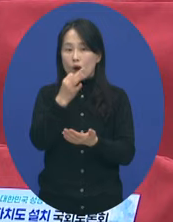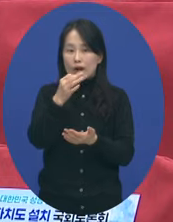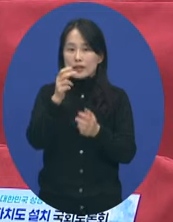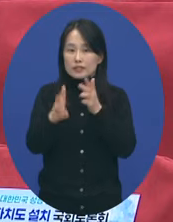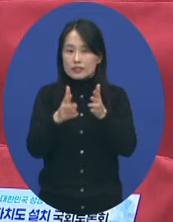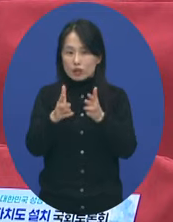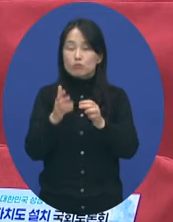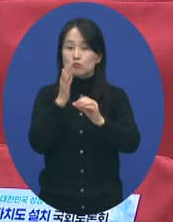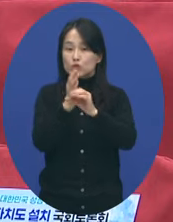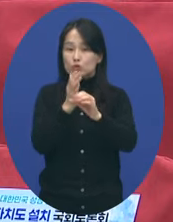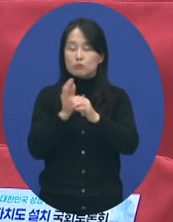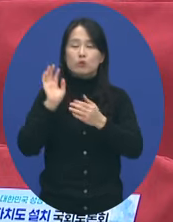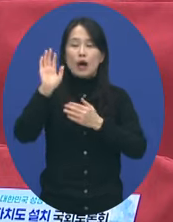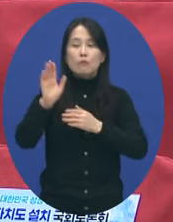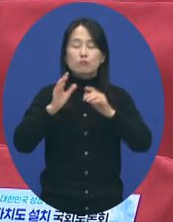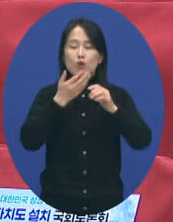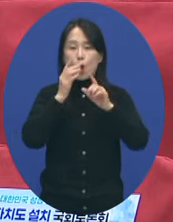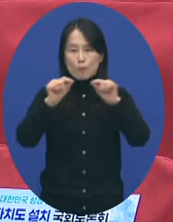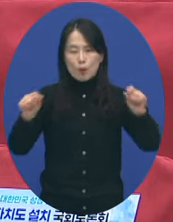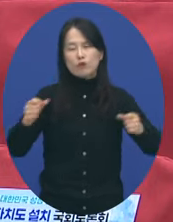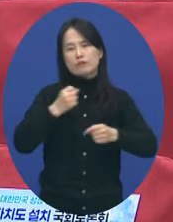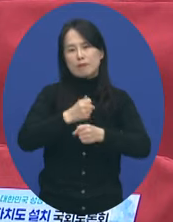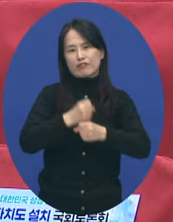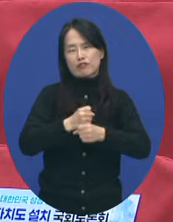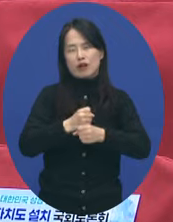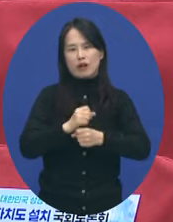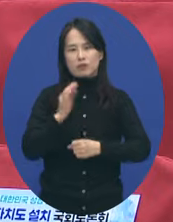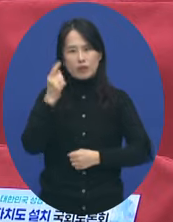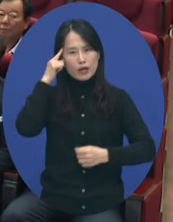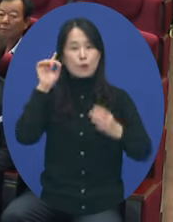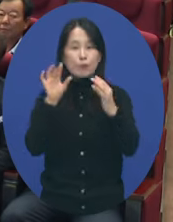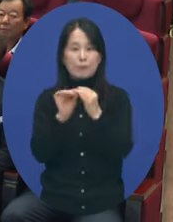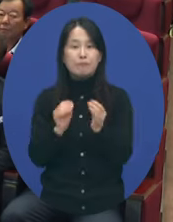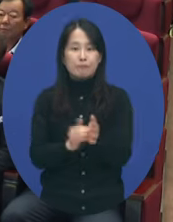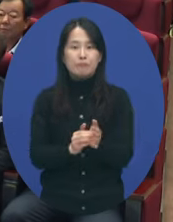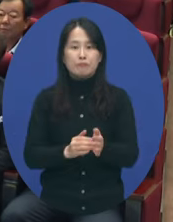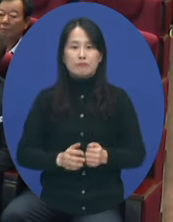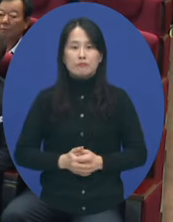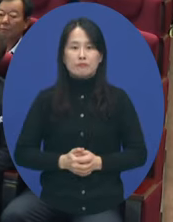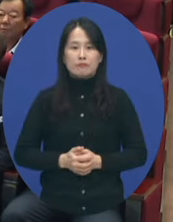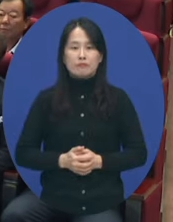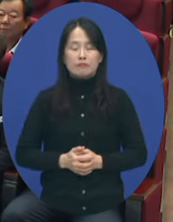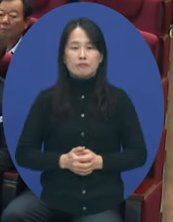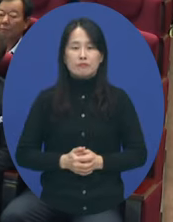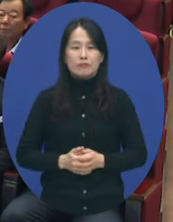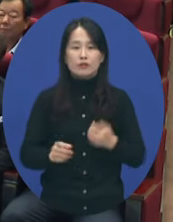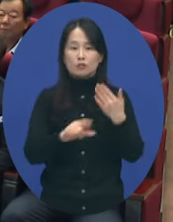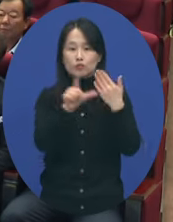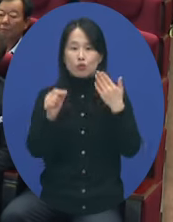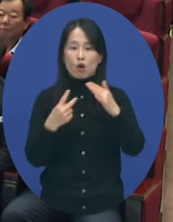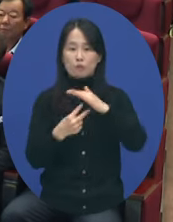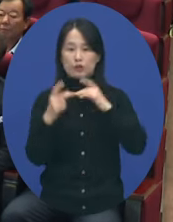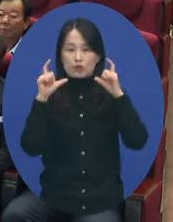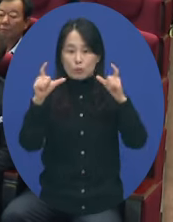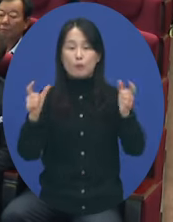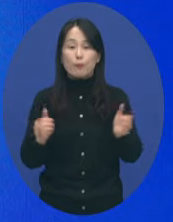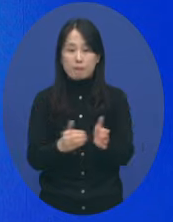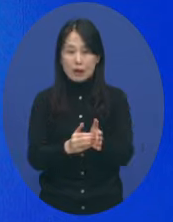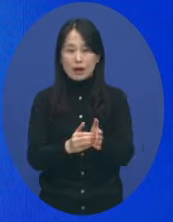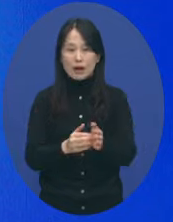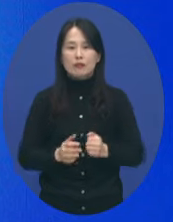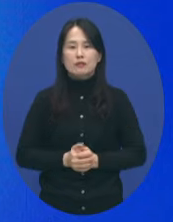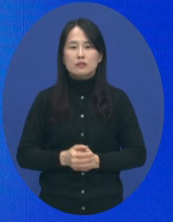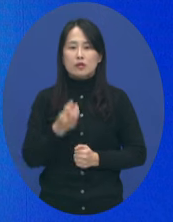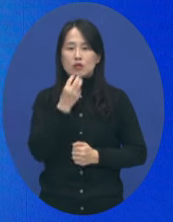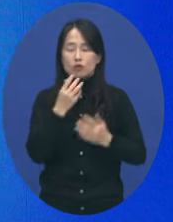대한민국의 미래 먹거리를 만들어 내야 한다는데 입을 모았습니다 경기도는 지난 9월 비전 선포식을 개최해